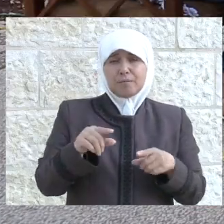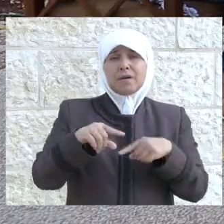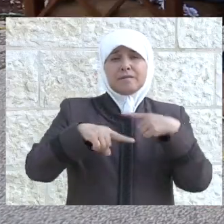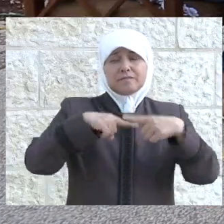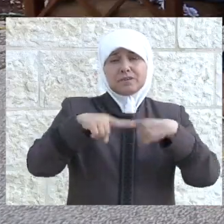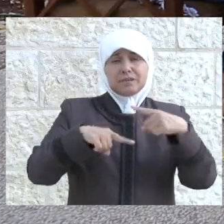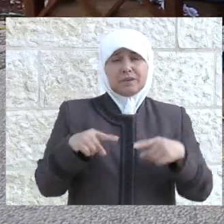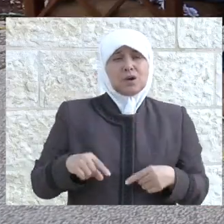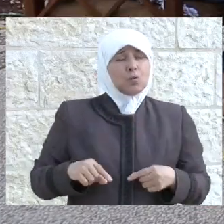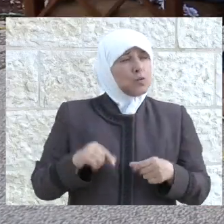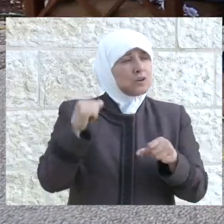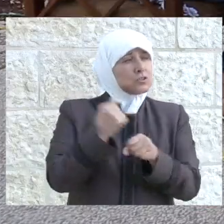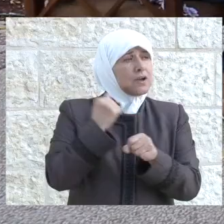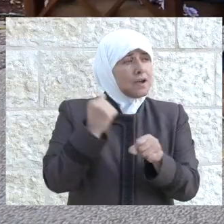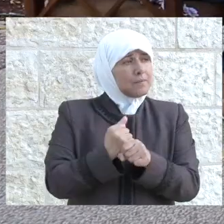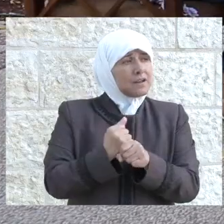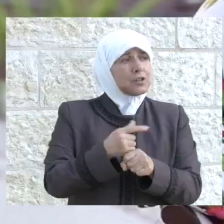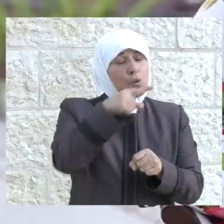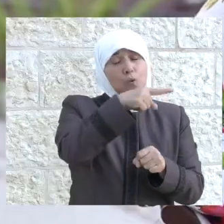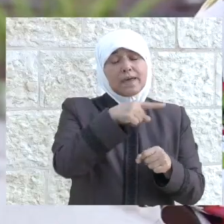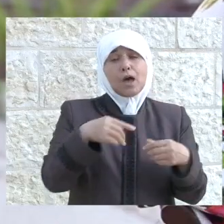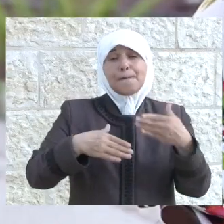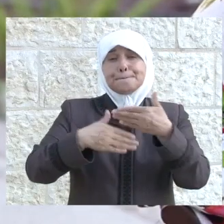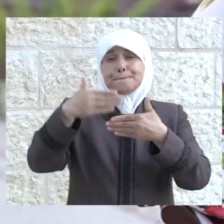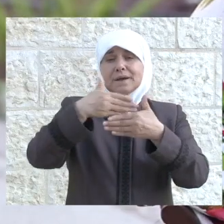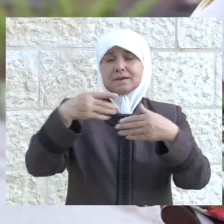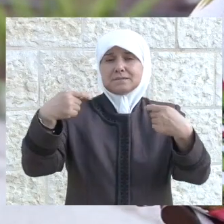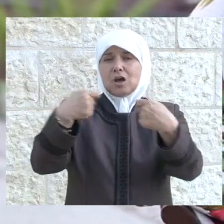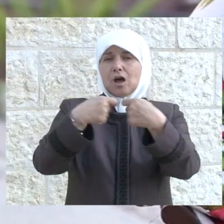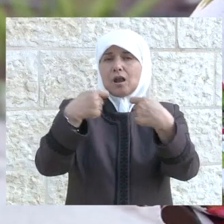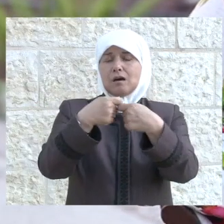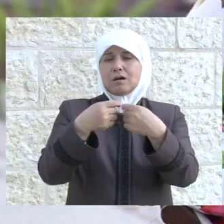طبعاً هذا الإشي بنى لي علاقات قدرت من خلالها